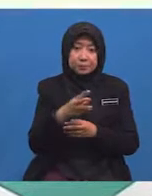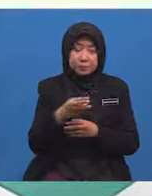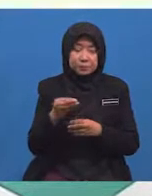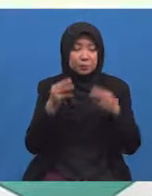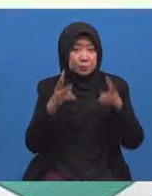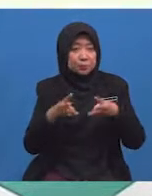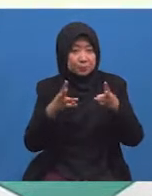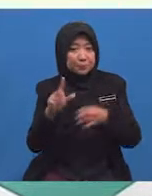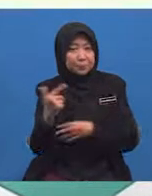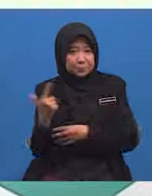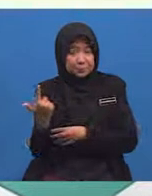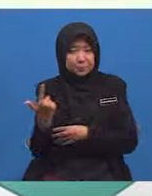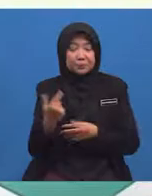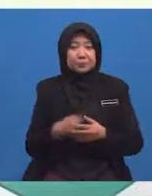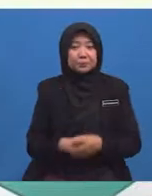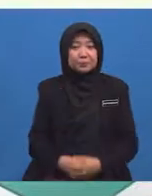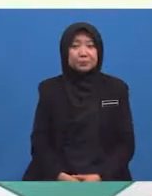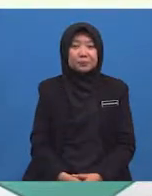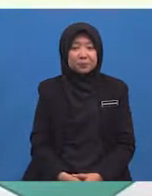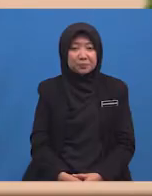watak-watak lain.